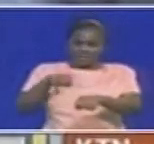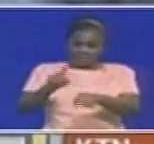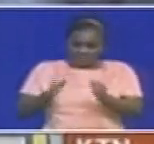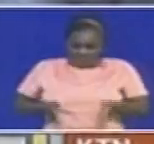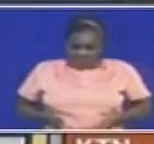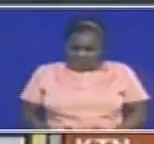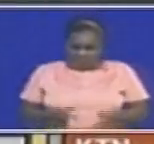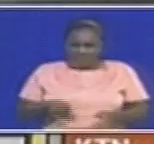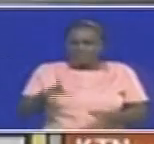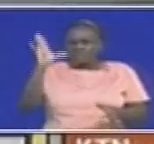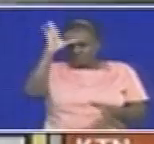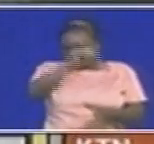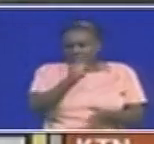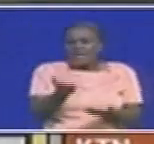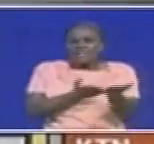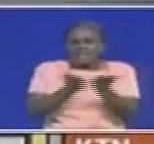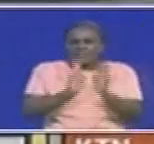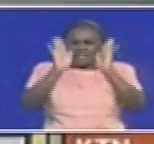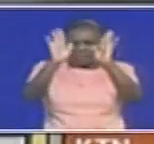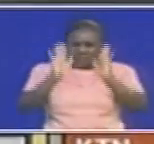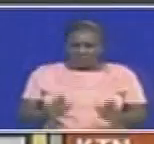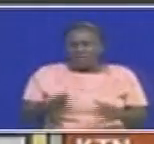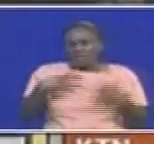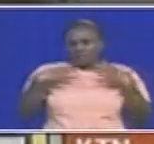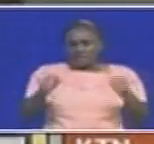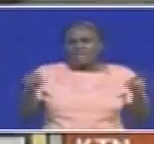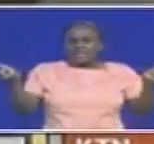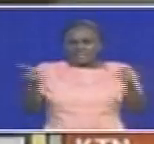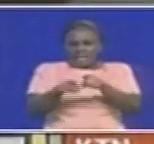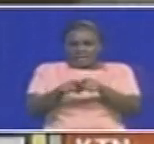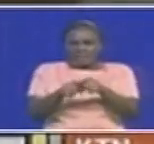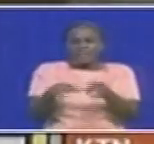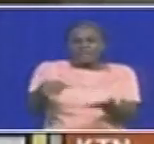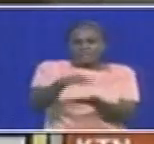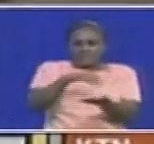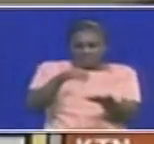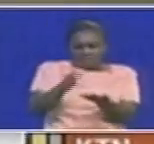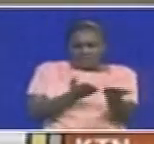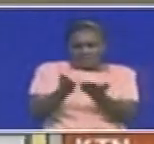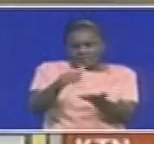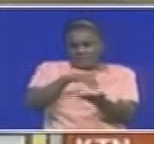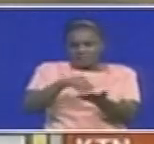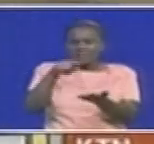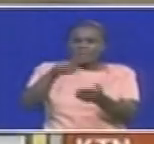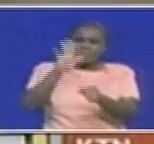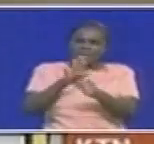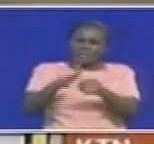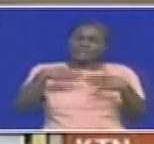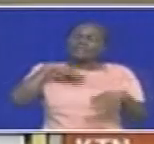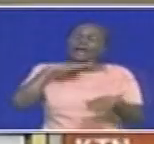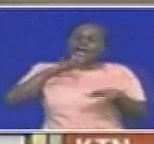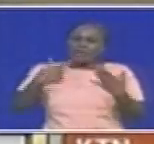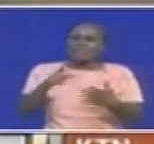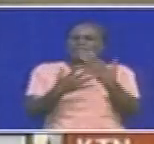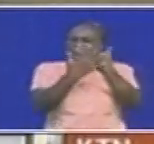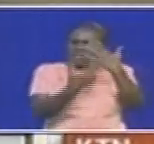na ukosefu wa huduma muhimu za matibabu na hata vituo vya afya. Wengi wa wanaofariki ni wale wanaovuja